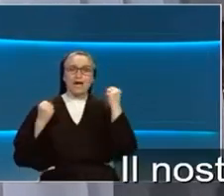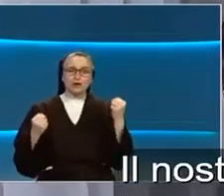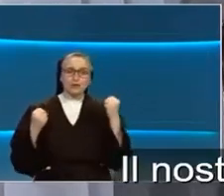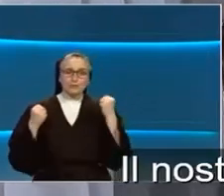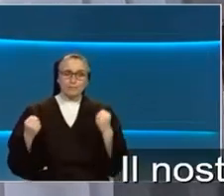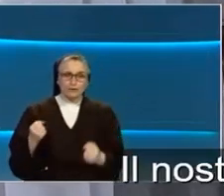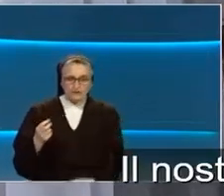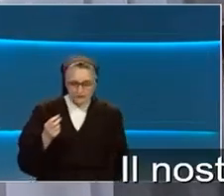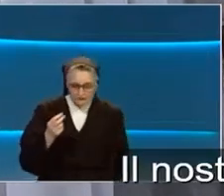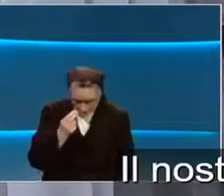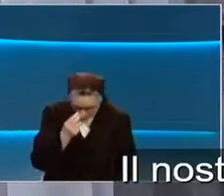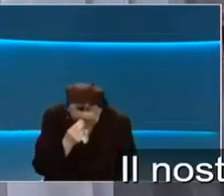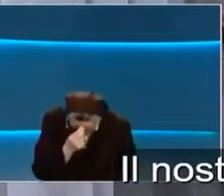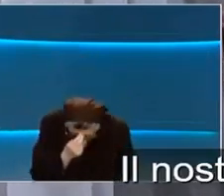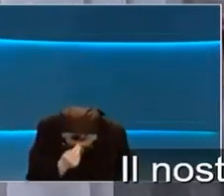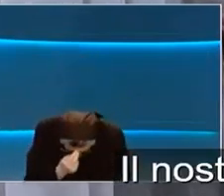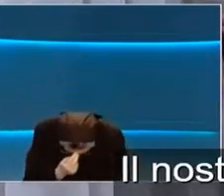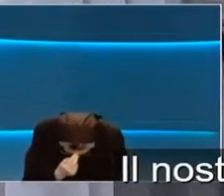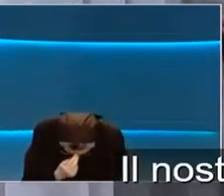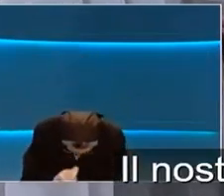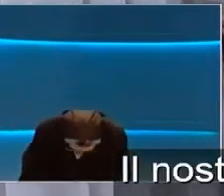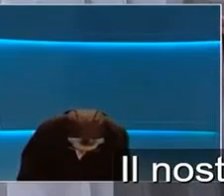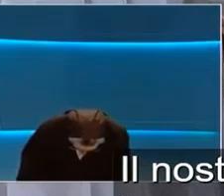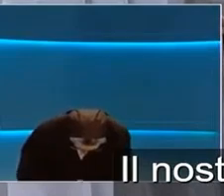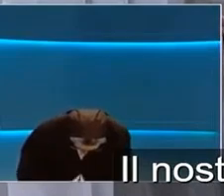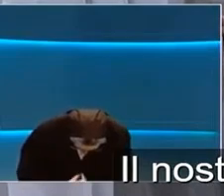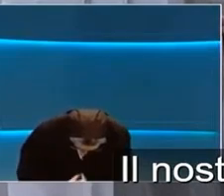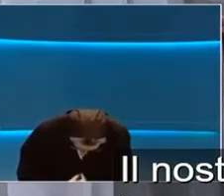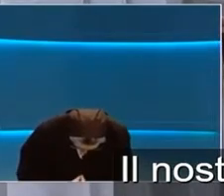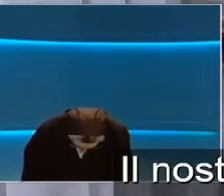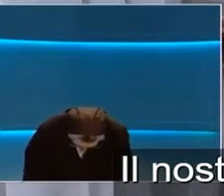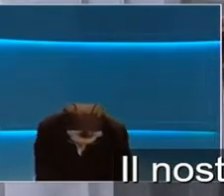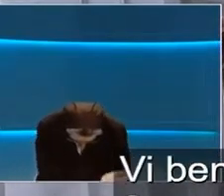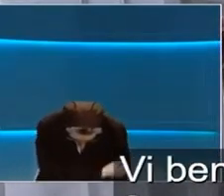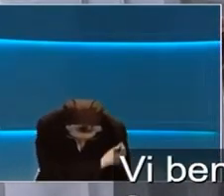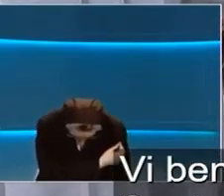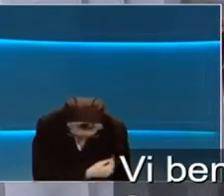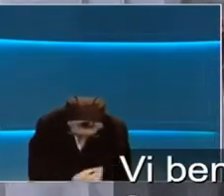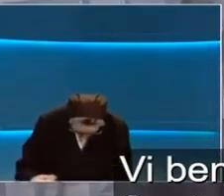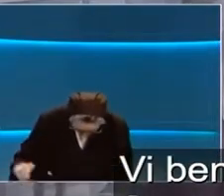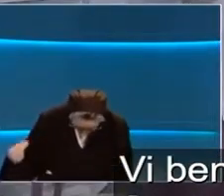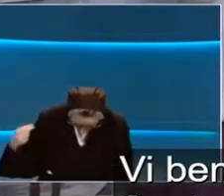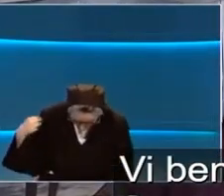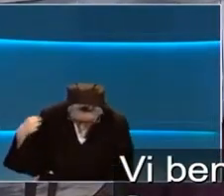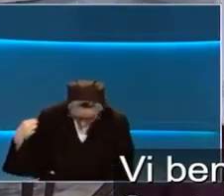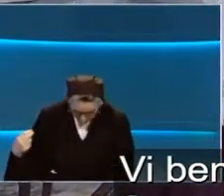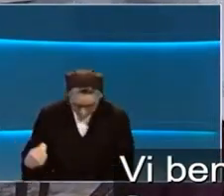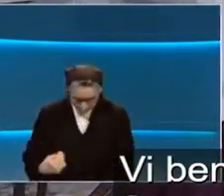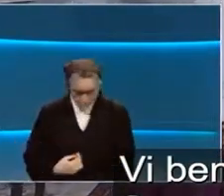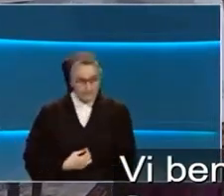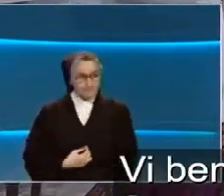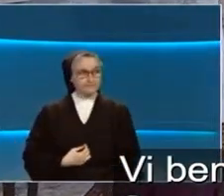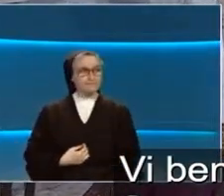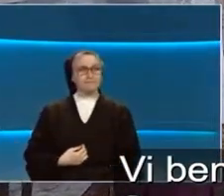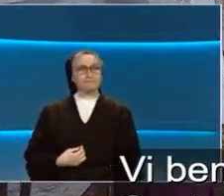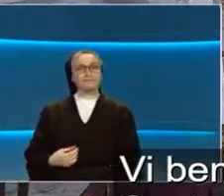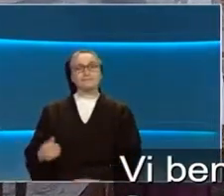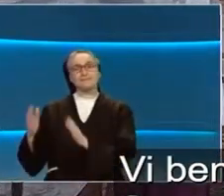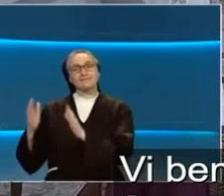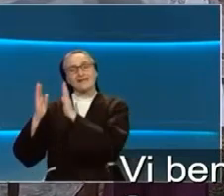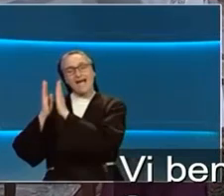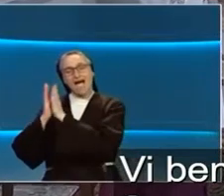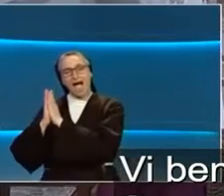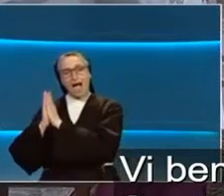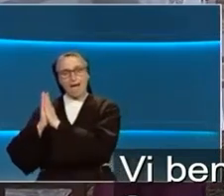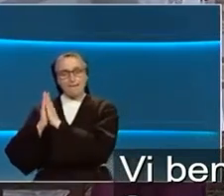vos omnipotens Deus, Pater et Filius et Spiritus